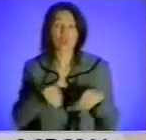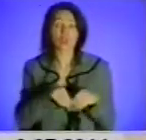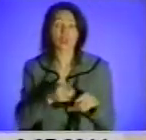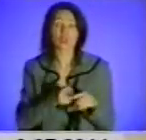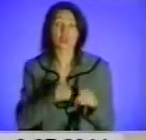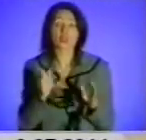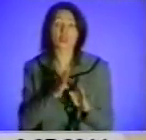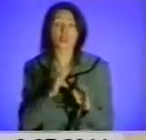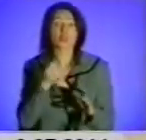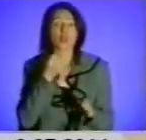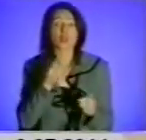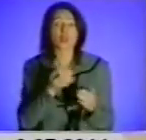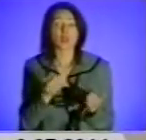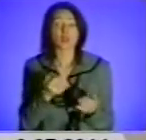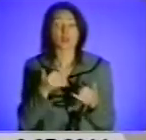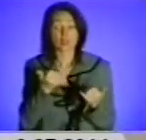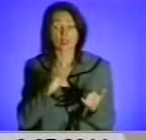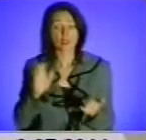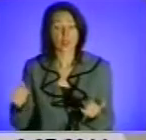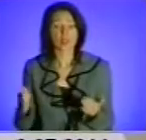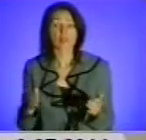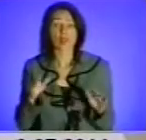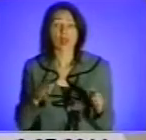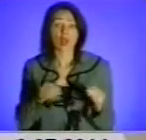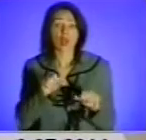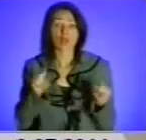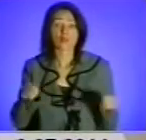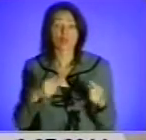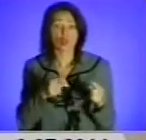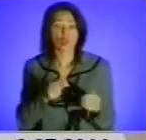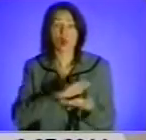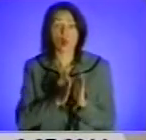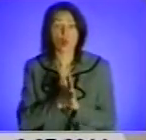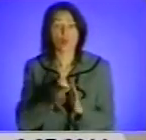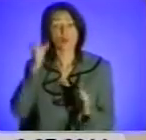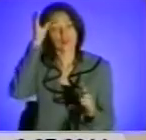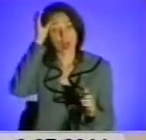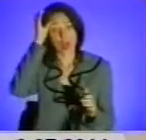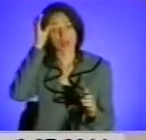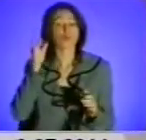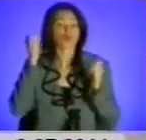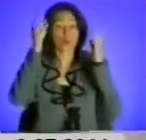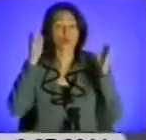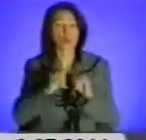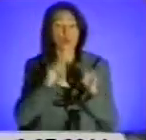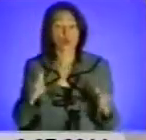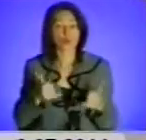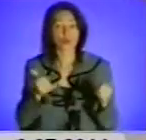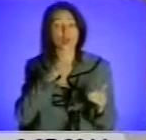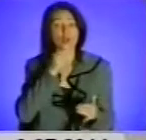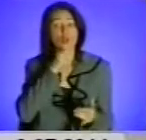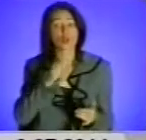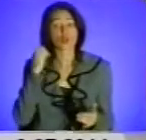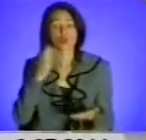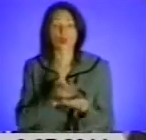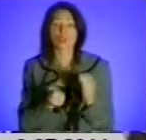його психічного, фізичного, інтелектуального та емоційного розвитку. Для дорослого вона є джерелом реалізації цілого ряду